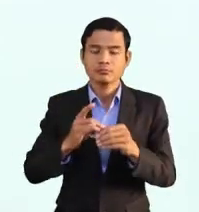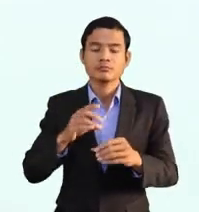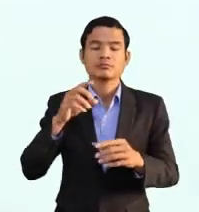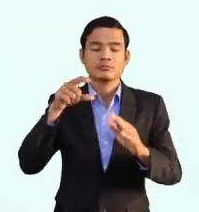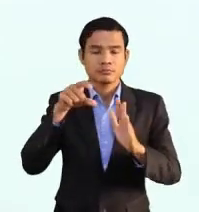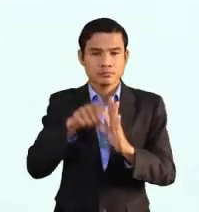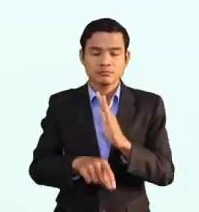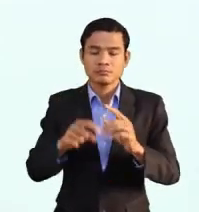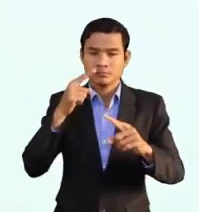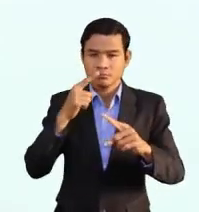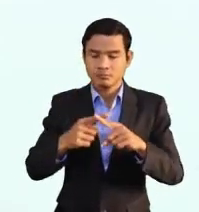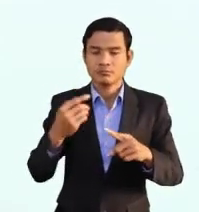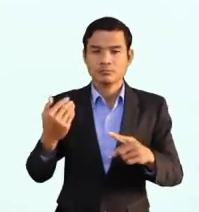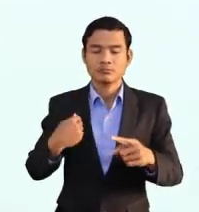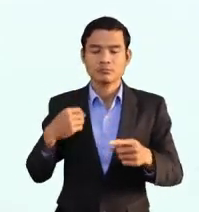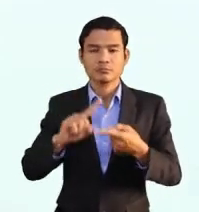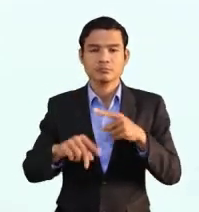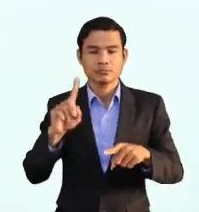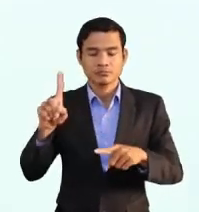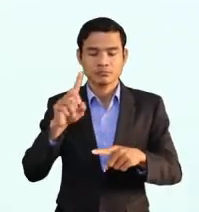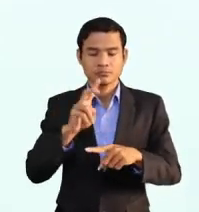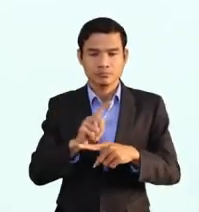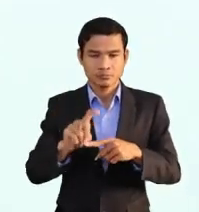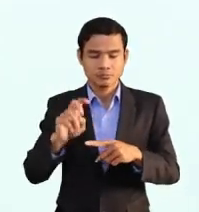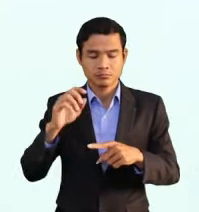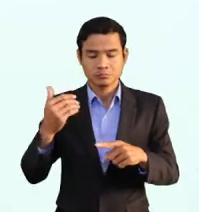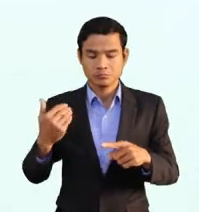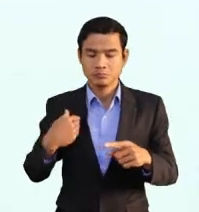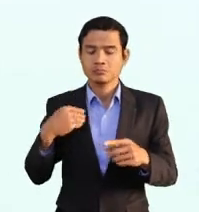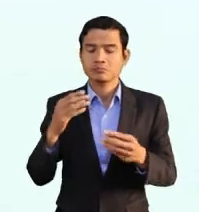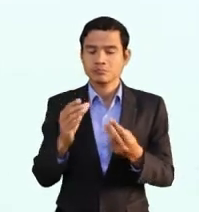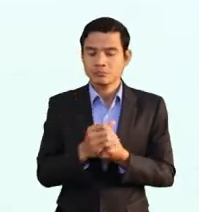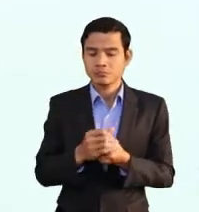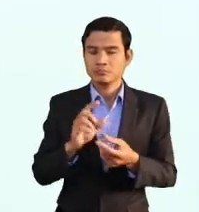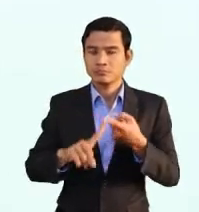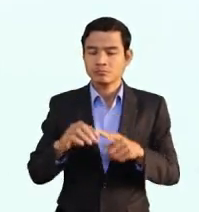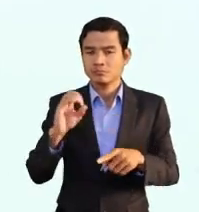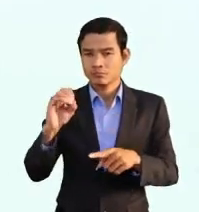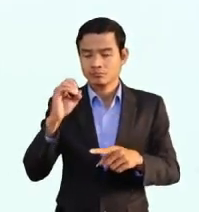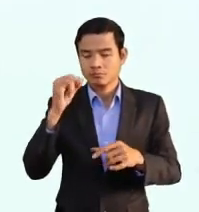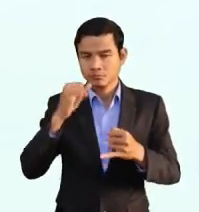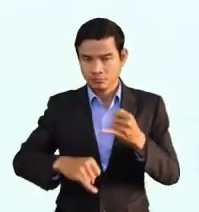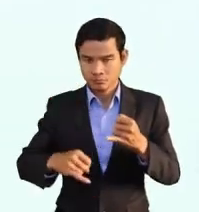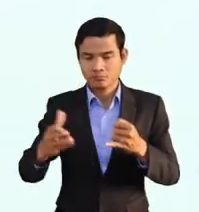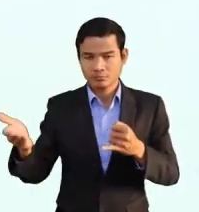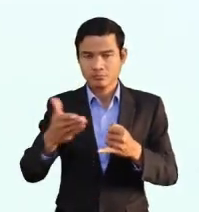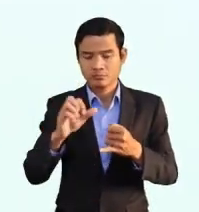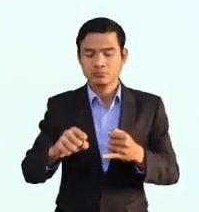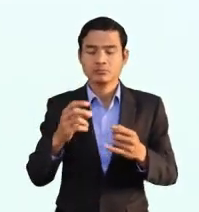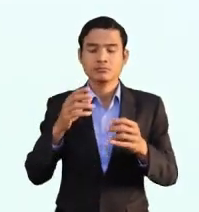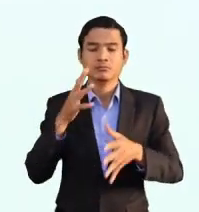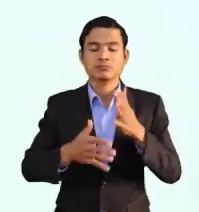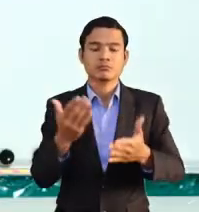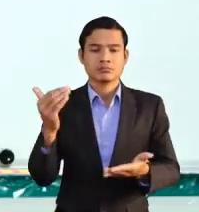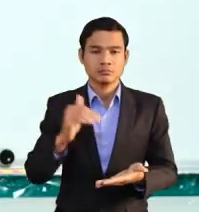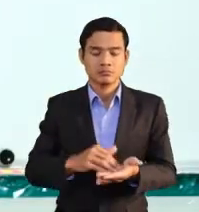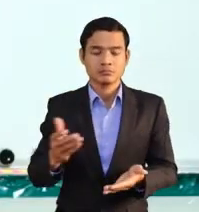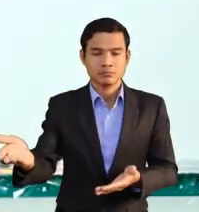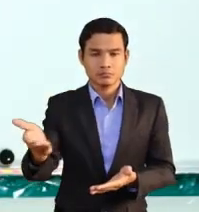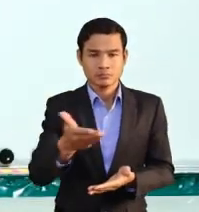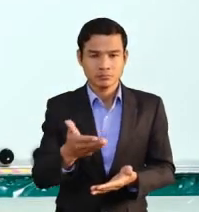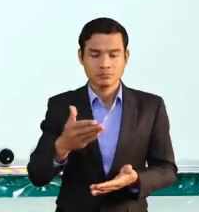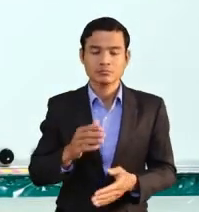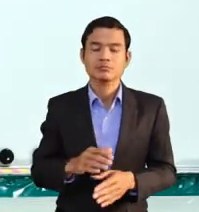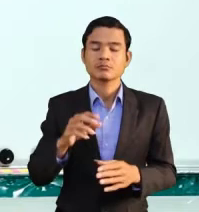con đại miền lệ mùi tốn nâng chậm nuốt miền lệ son nơi kháng chồng toàn chắc con thả là con cả